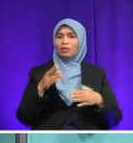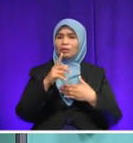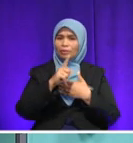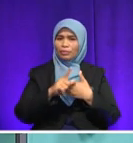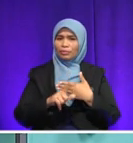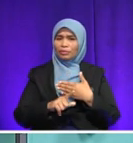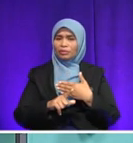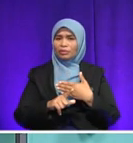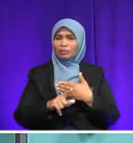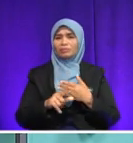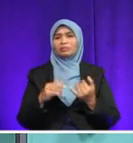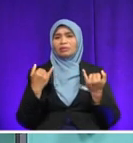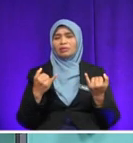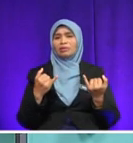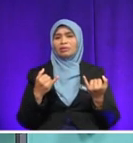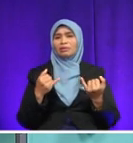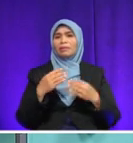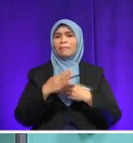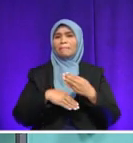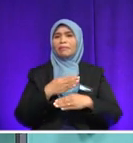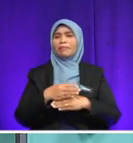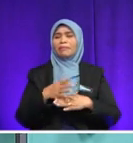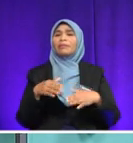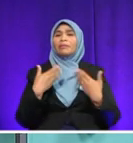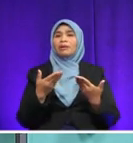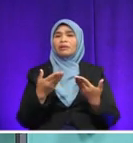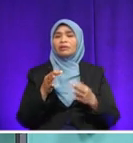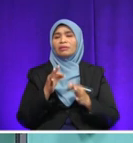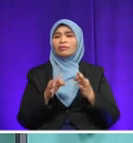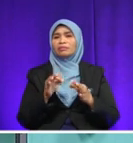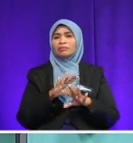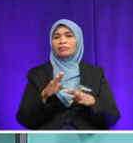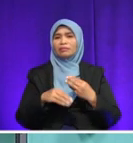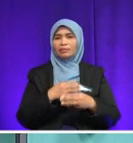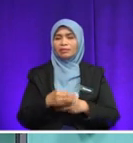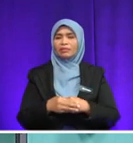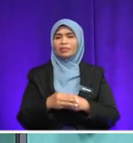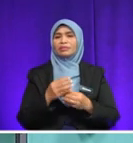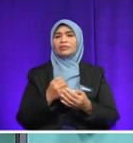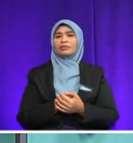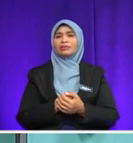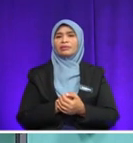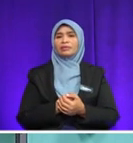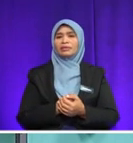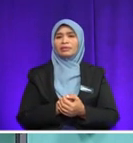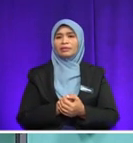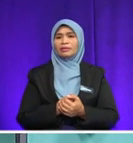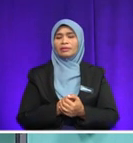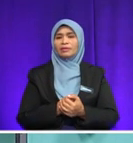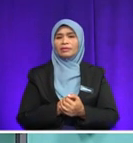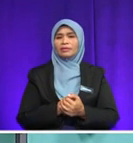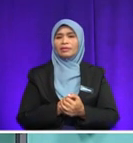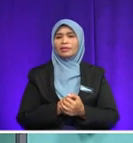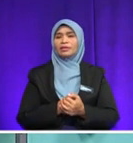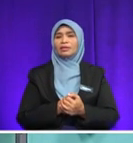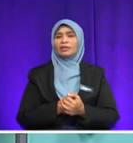saya ceritakan ini tentang Palu Macam mana pula kalau tak Balo Oke perlu kasih dua tangga ini Pedihnya di sini ya